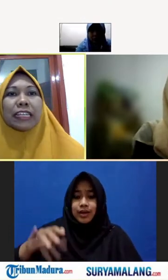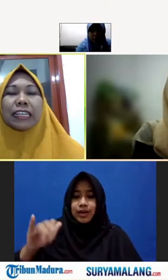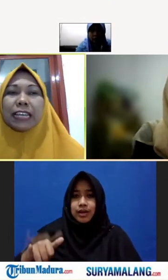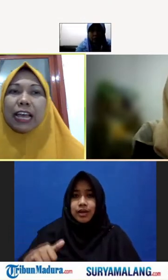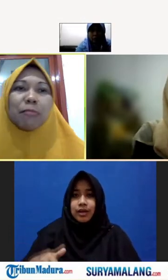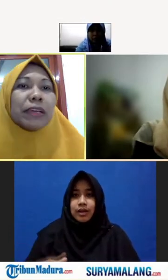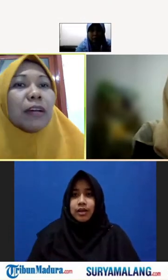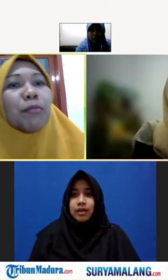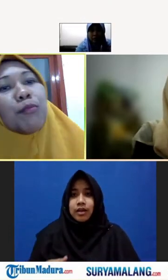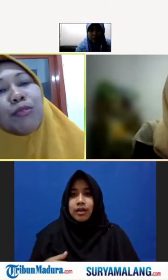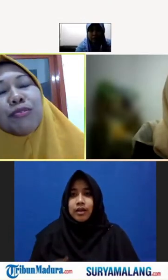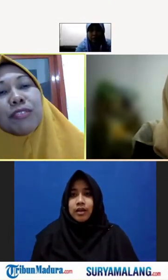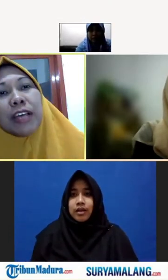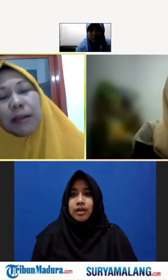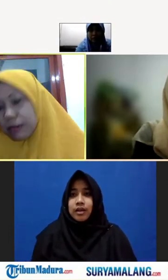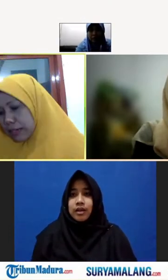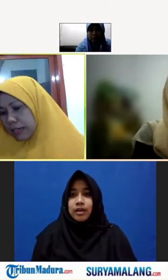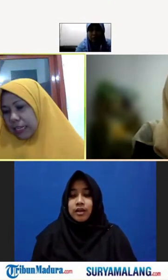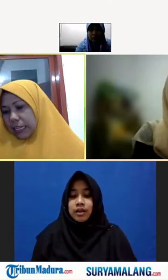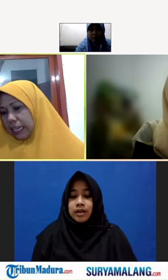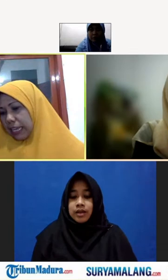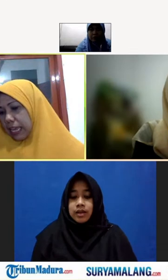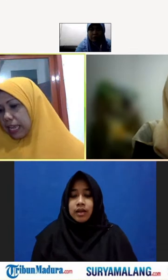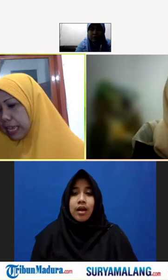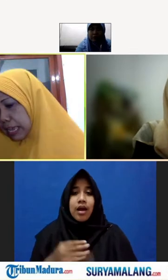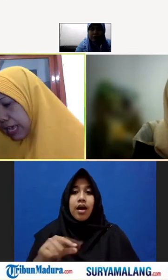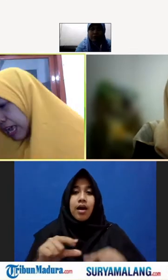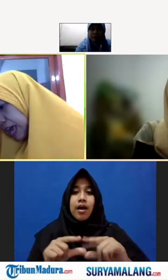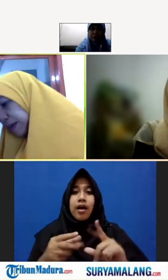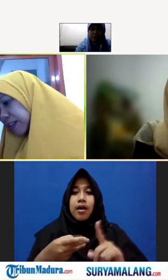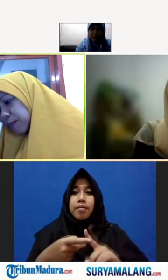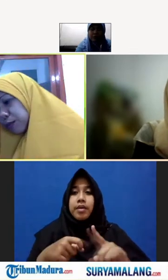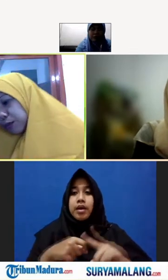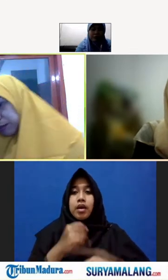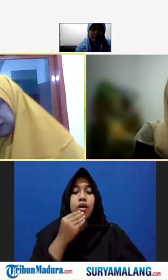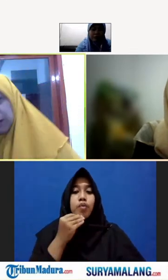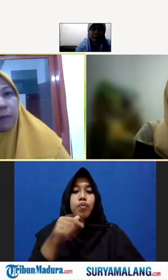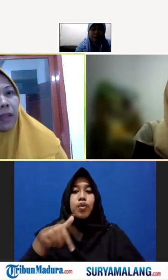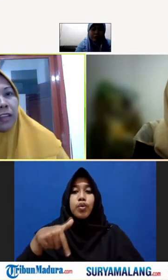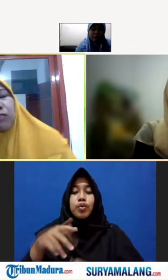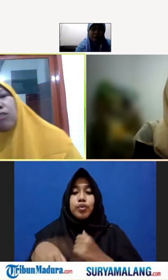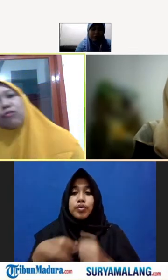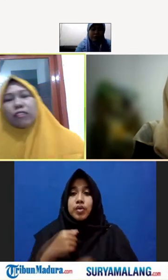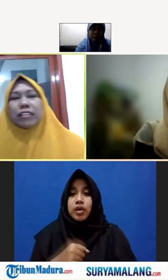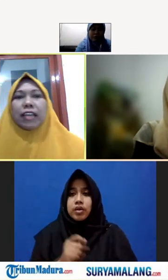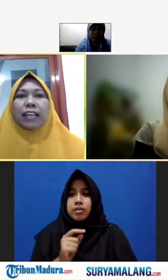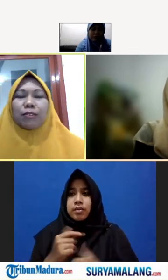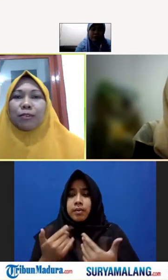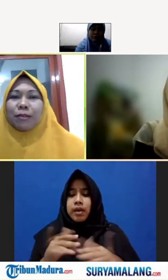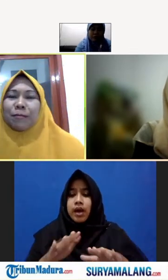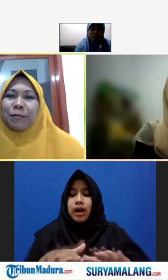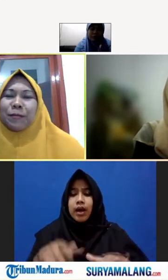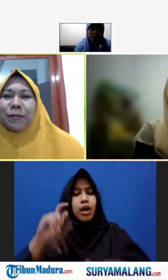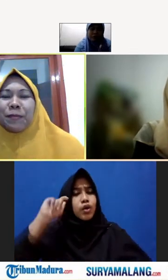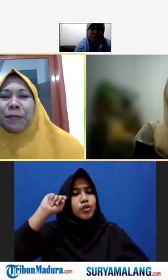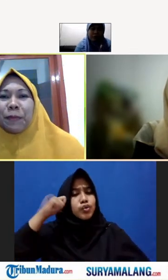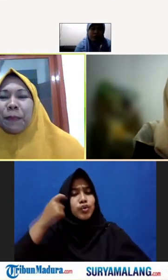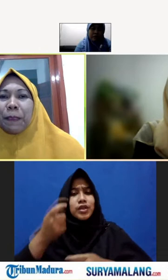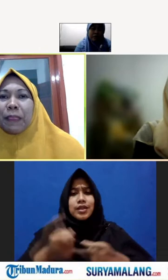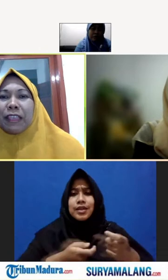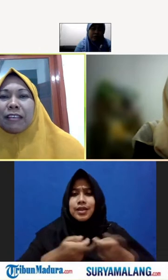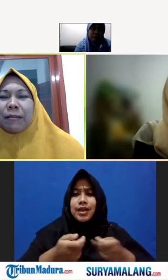dari ABK berumur 7 tahun. Apa sih Bu penyebab anak itu kok sulit diatur?